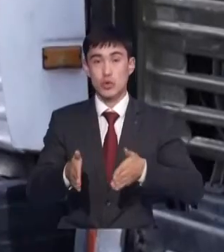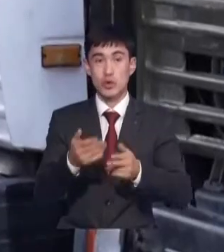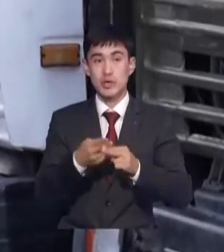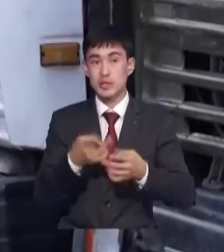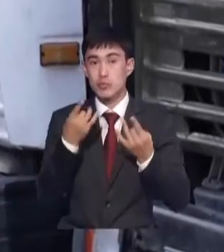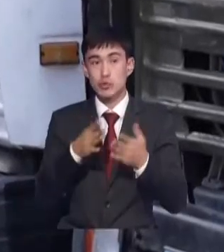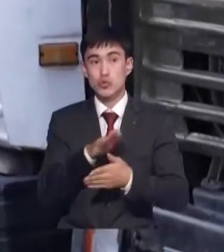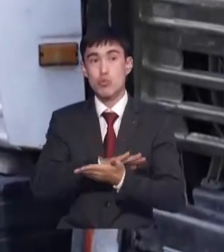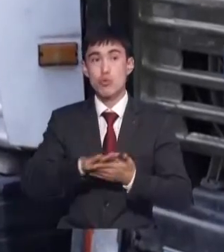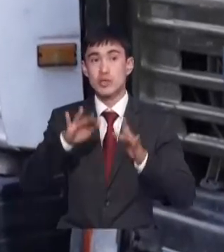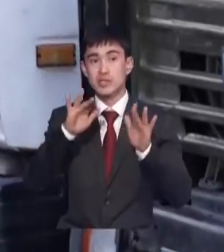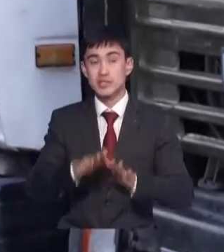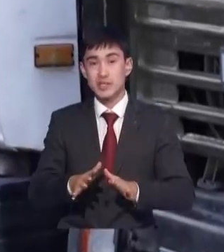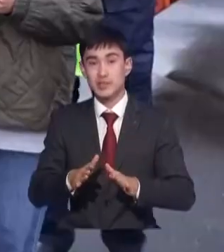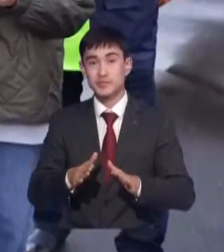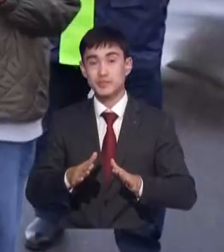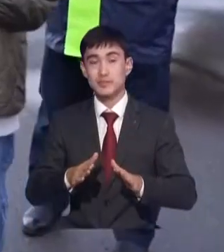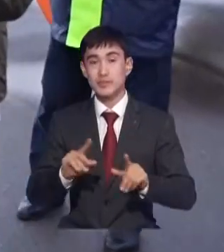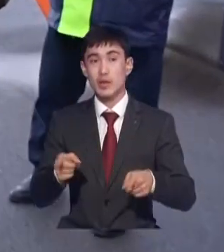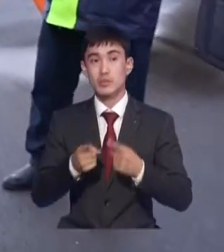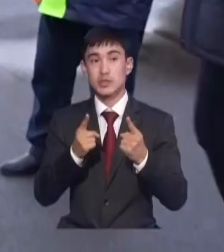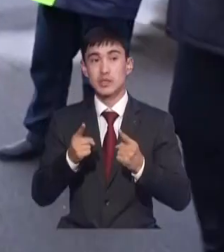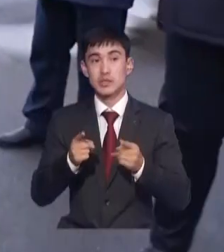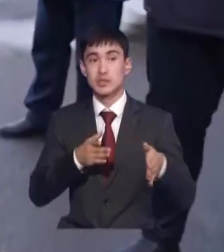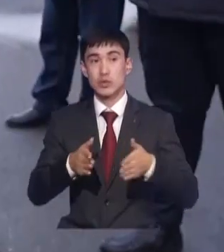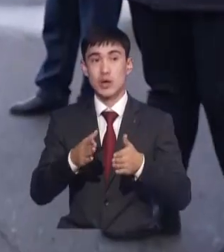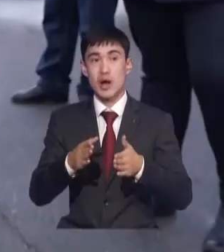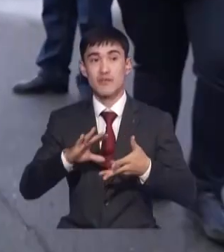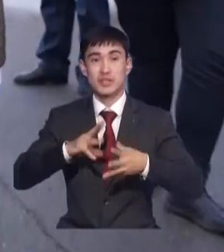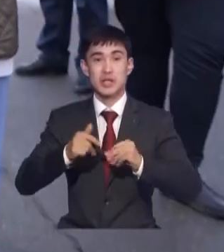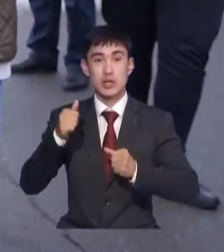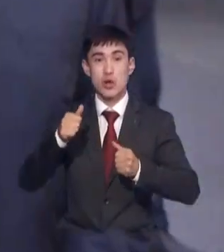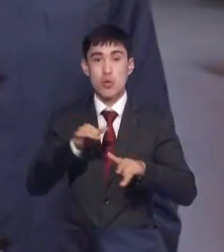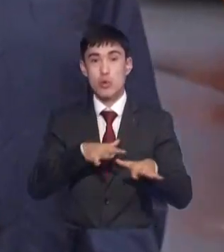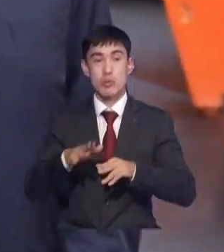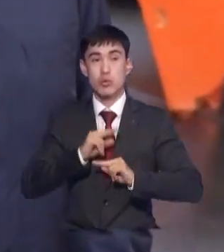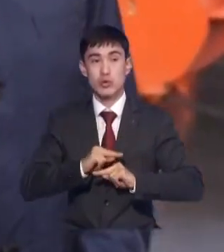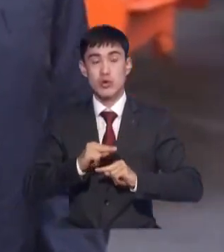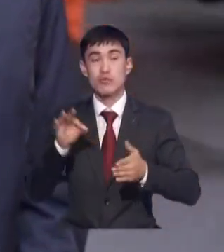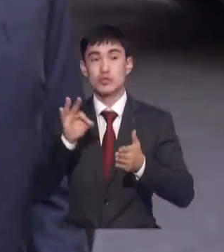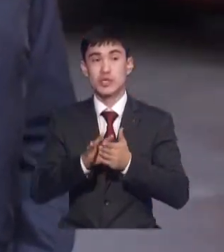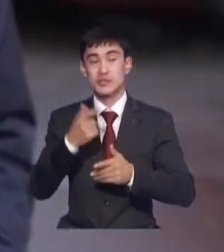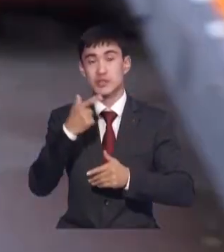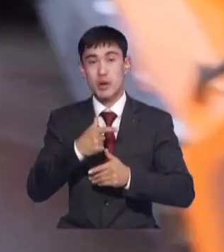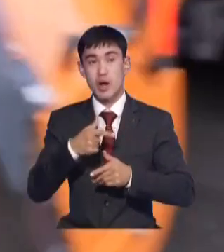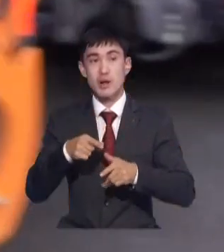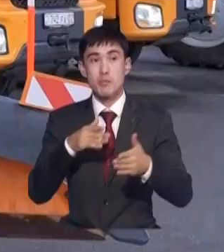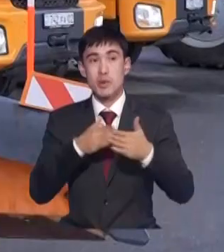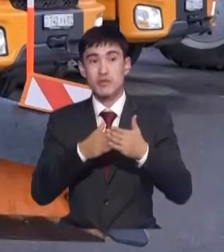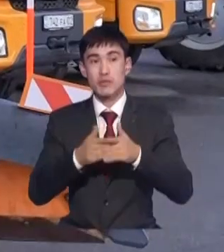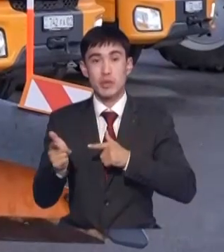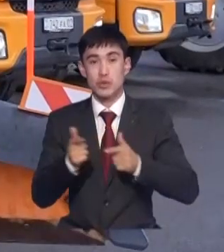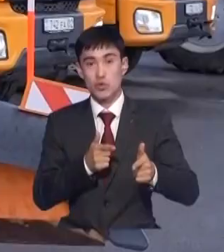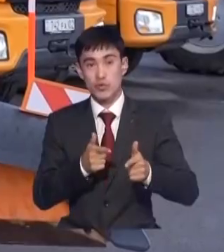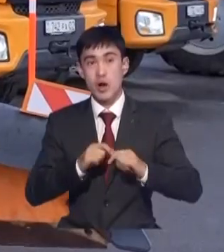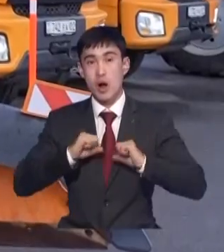не просто уборка снега и ледовых образований с покрытия дороги, а целый комплекс работ, включающий в себя как предварительную